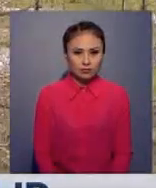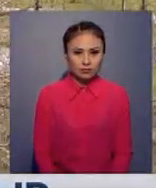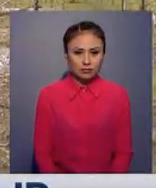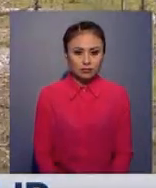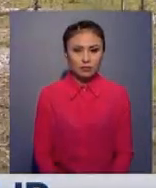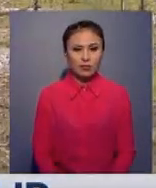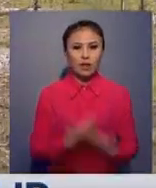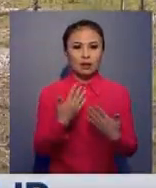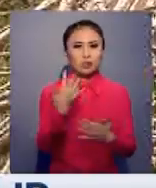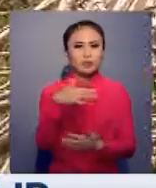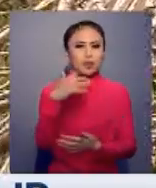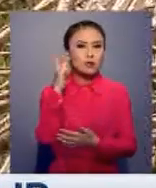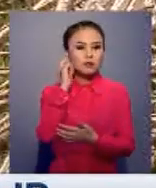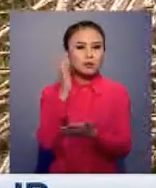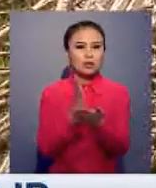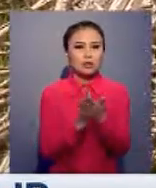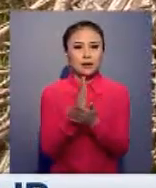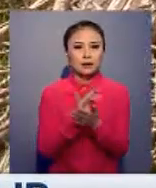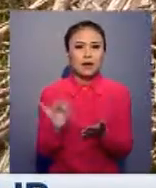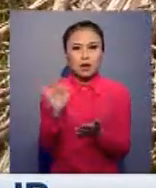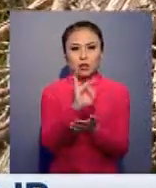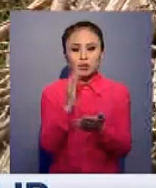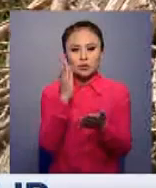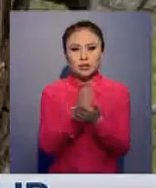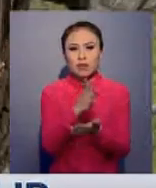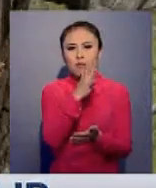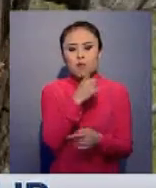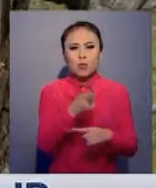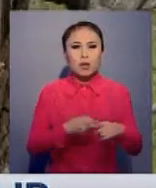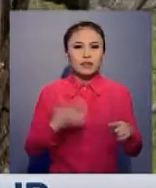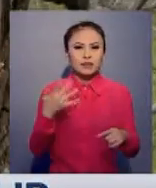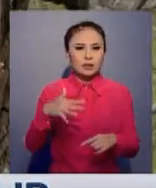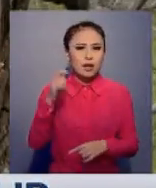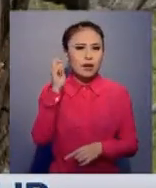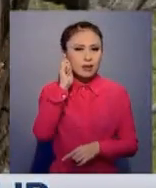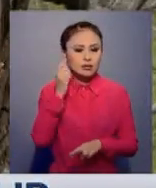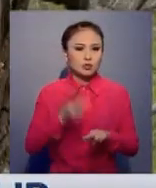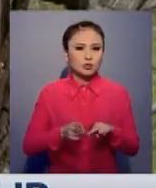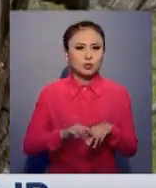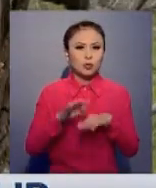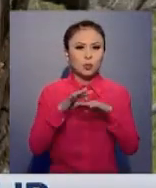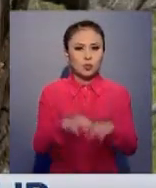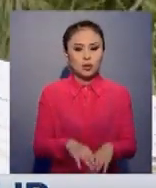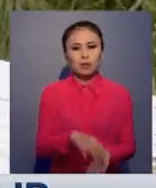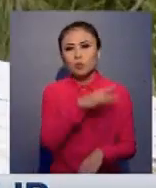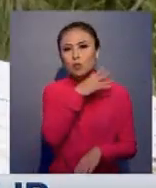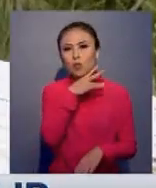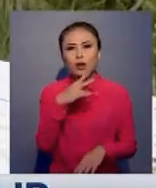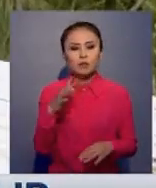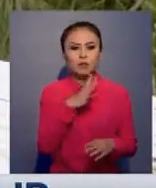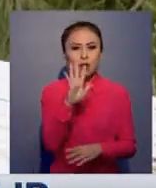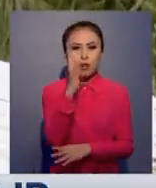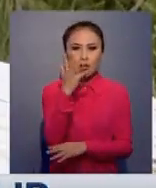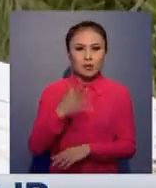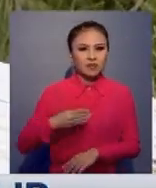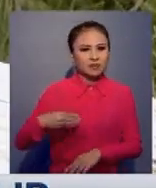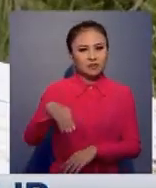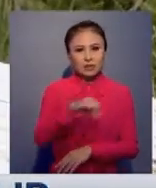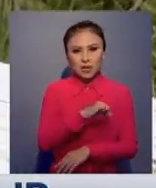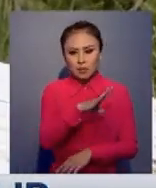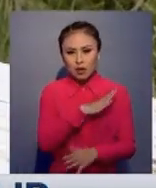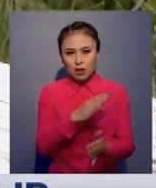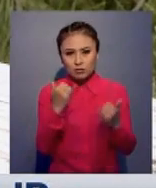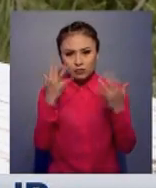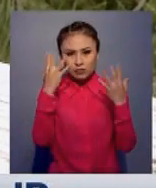Бұл 50 жылдық тарихы бар Варушин паркі. Жарты ғасыр бұрын осы жерде ағаштың 10-нан астам түрі өсіп, ну орман болыпты. Бүгінгі